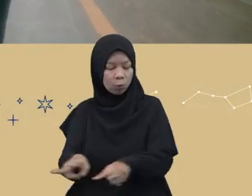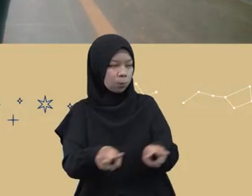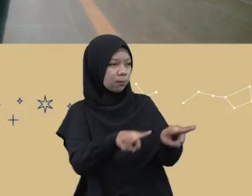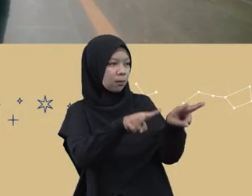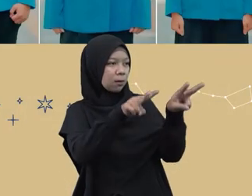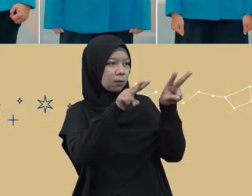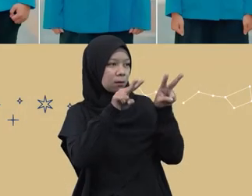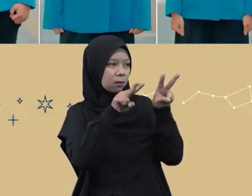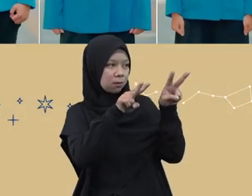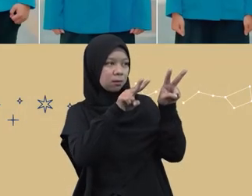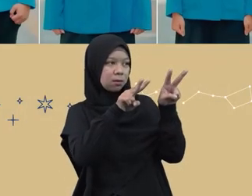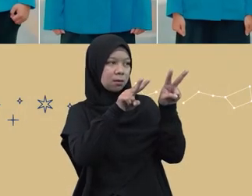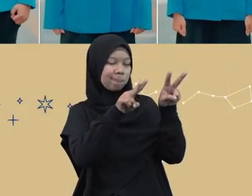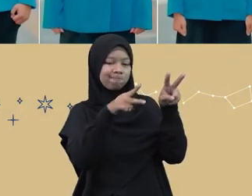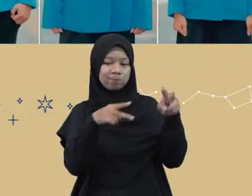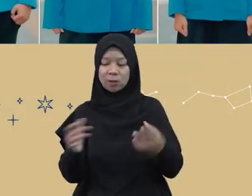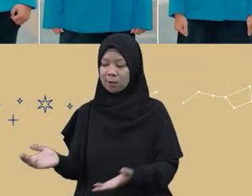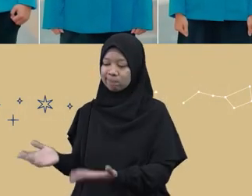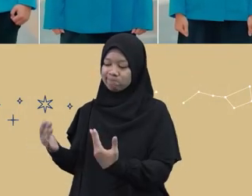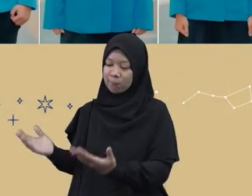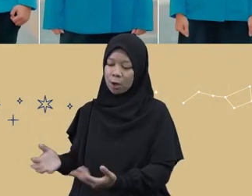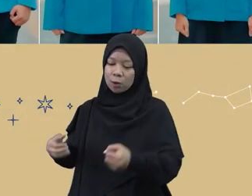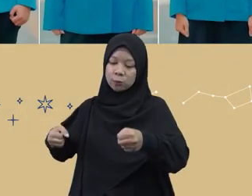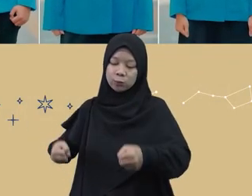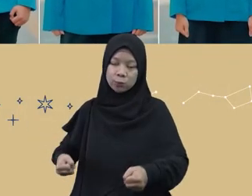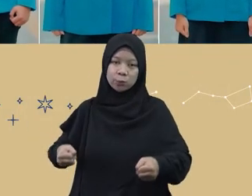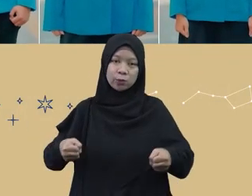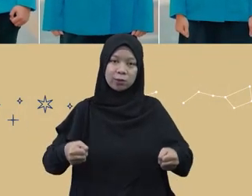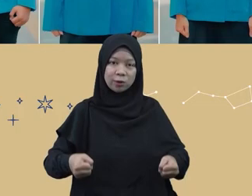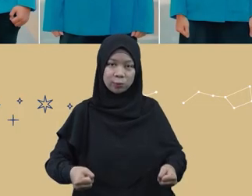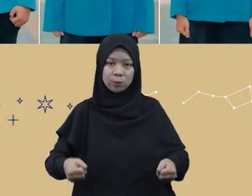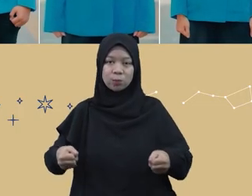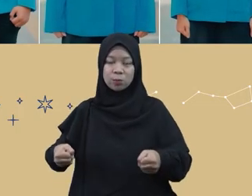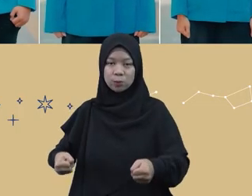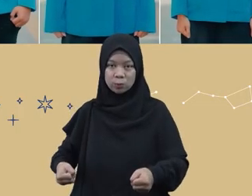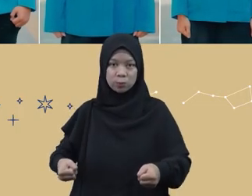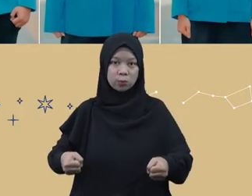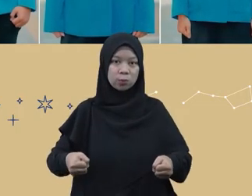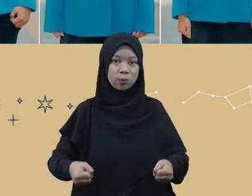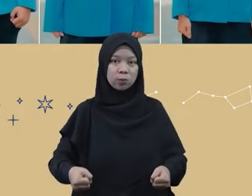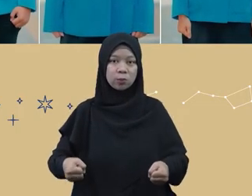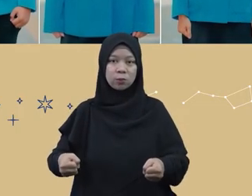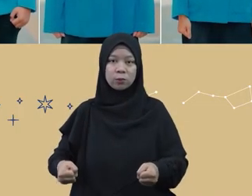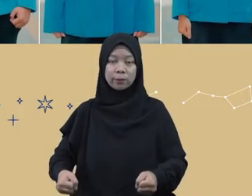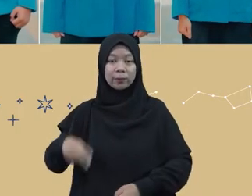aku berdiri jadi pandu ibuku